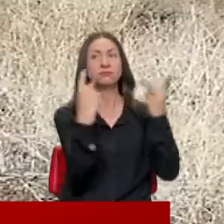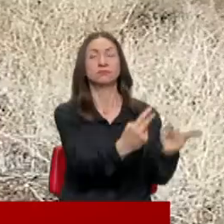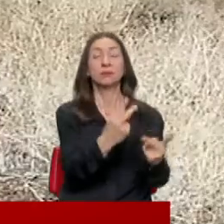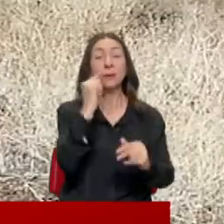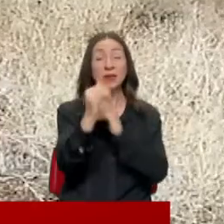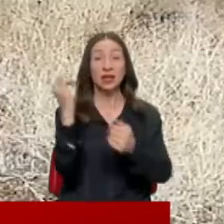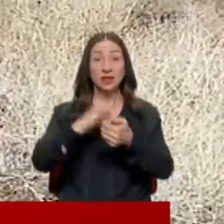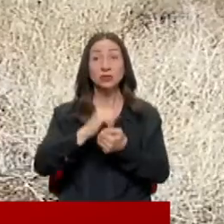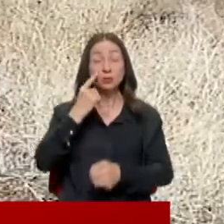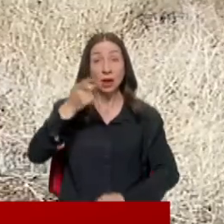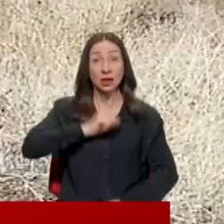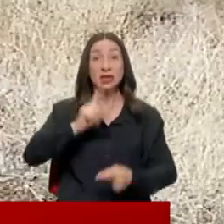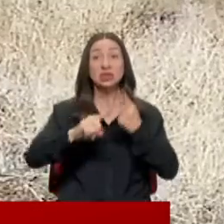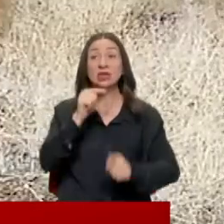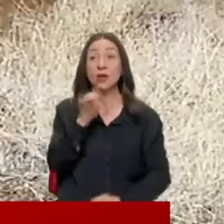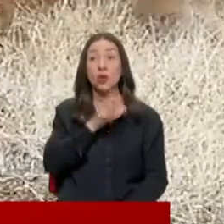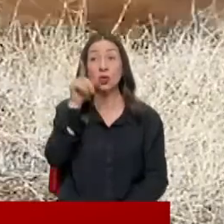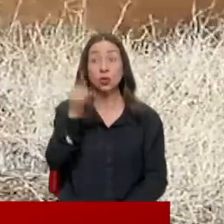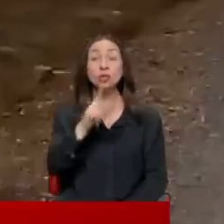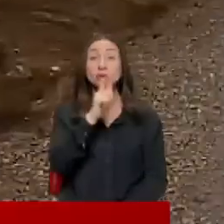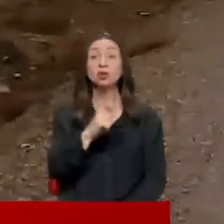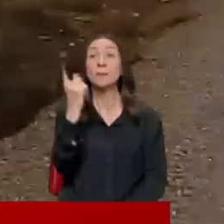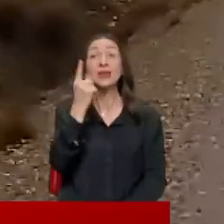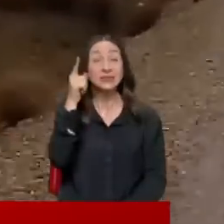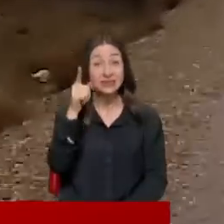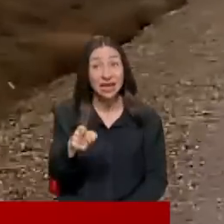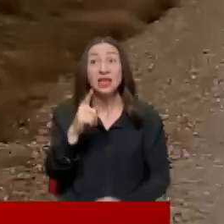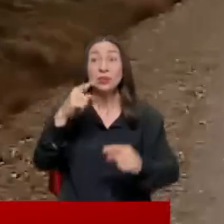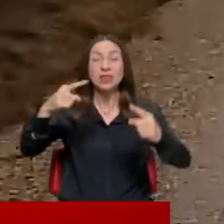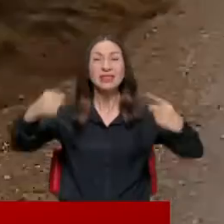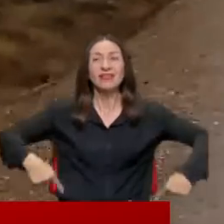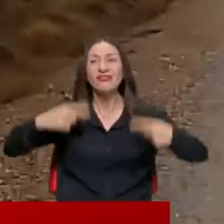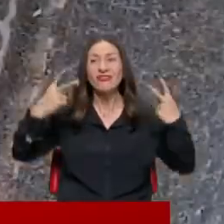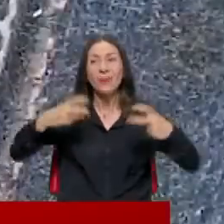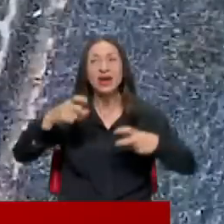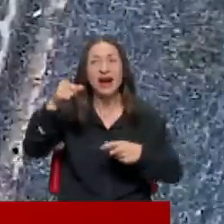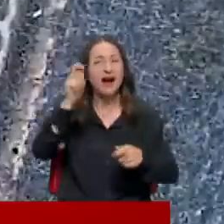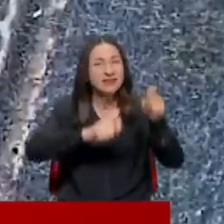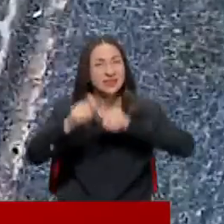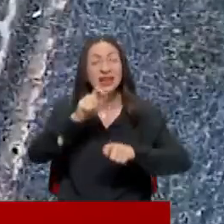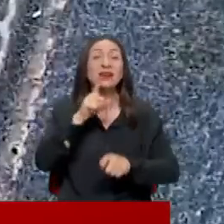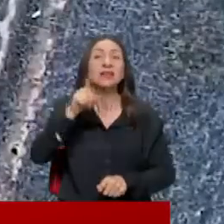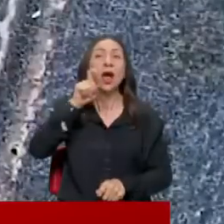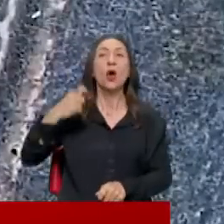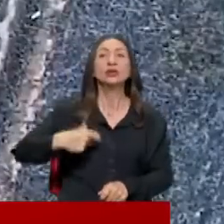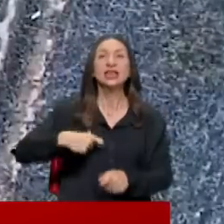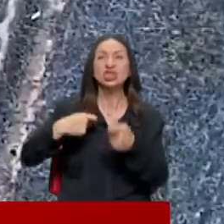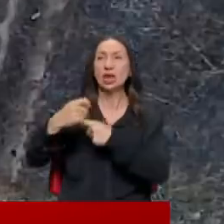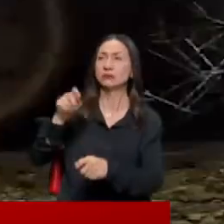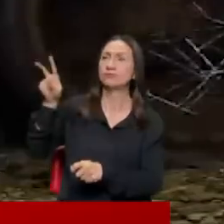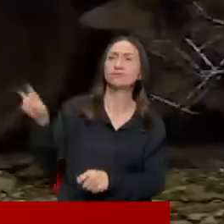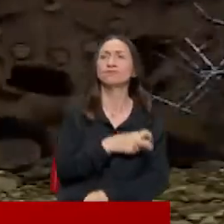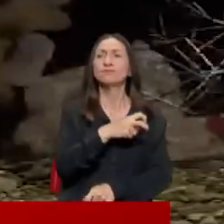Millet İttifakı'nın Cumhurbaşkanı adayı Kemal Kılıçdaroğlu'nun vaatlerinden birisi tank palet fabrikasının Katar ortaklı özel şirketten